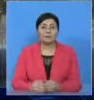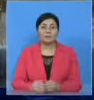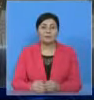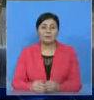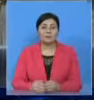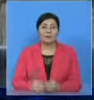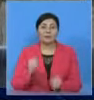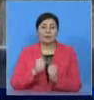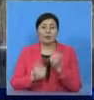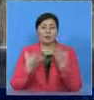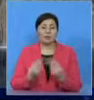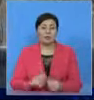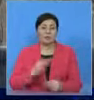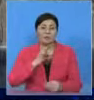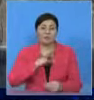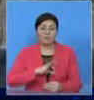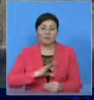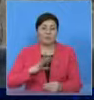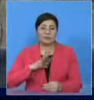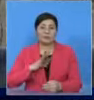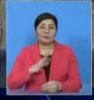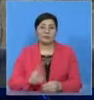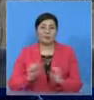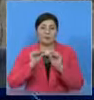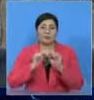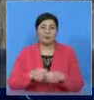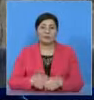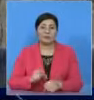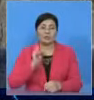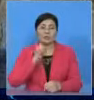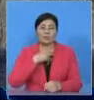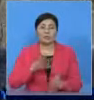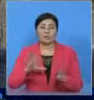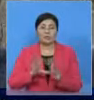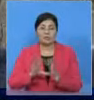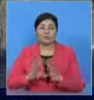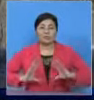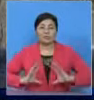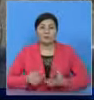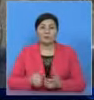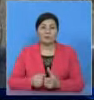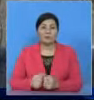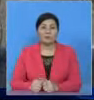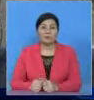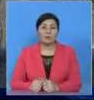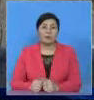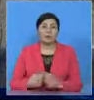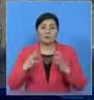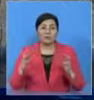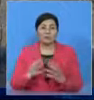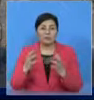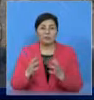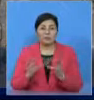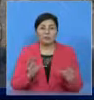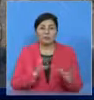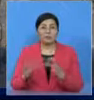в ежедневной рутине собираются у нас, мы можем экономить энергоресурсы Земли, как мы можем и заботиться об экологии